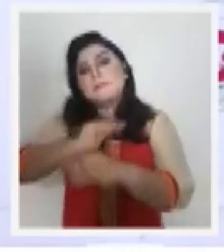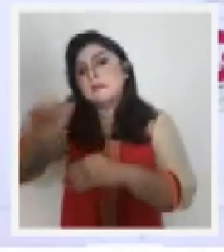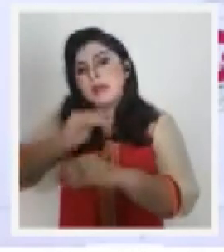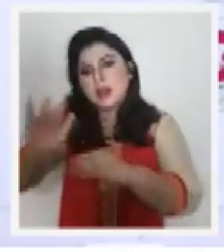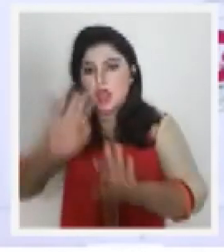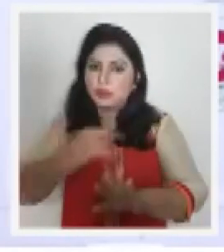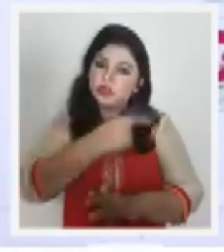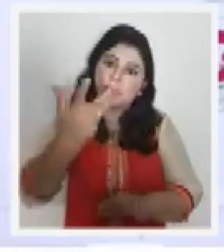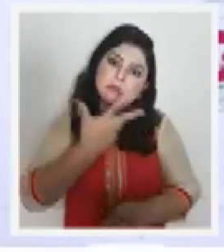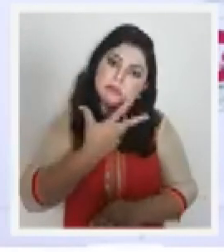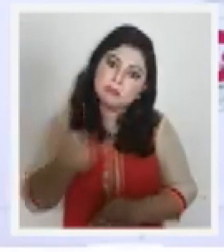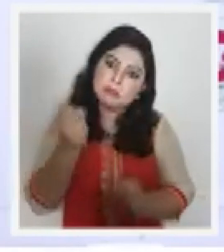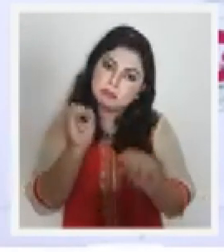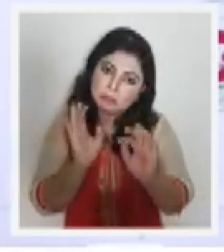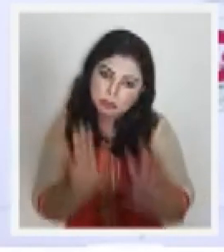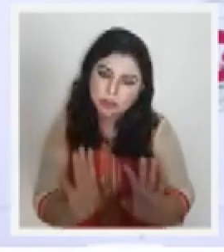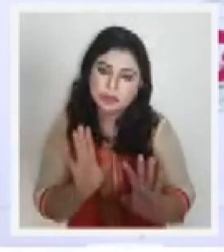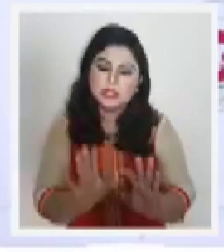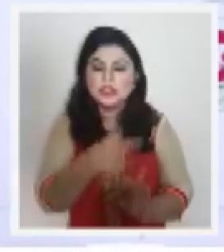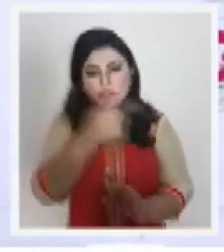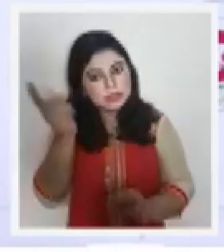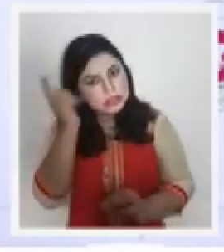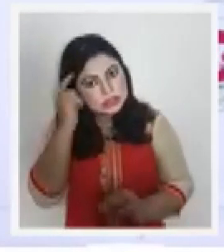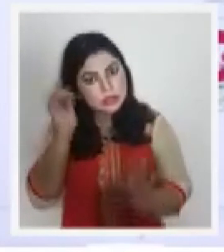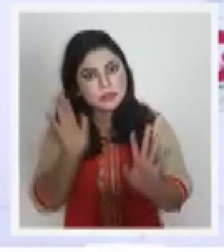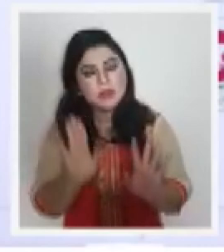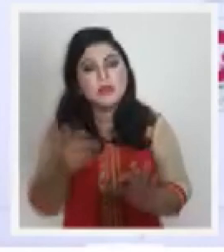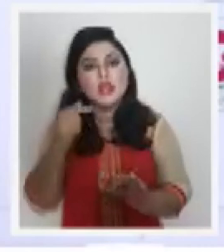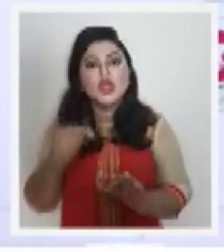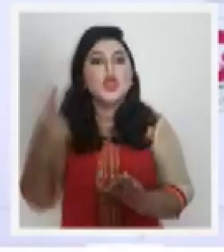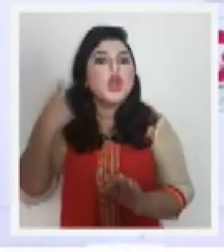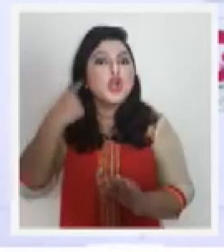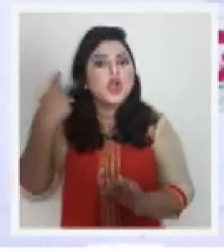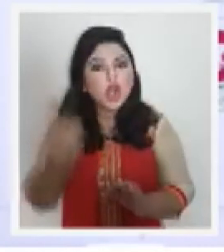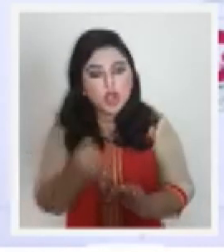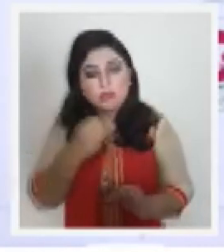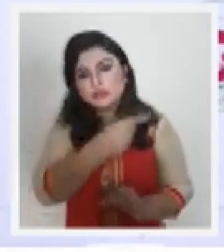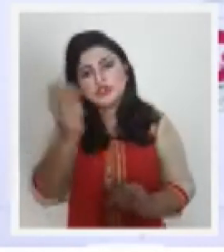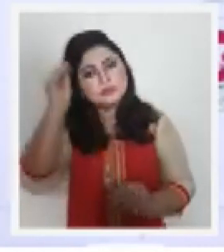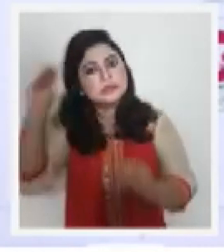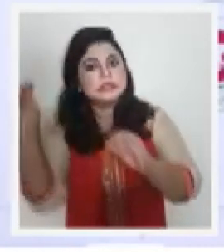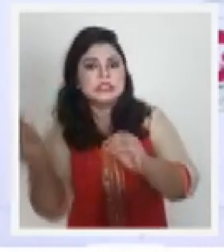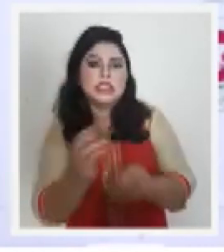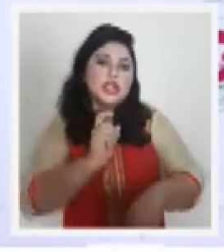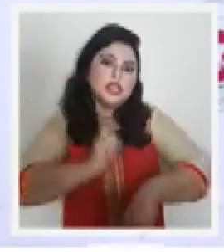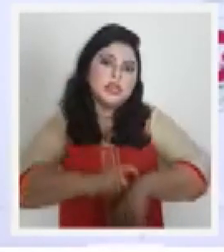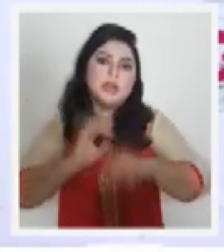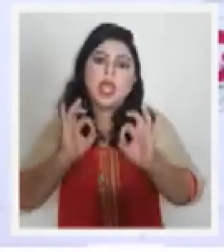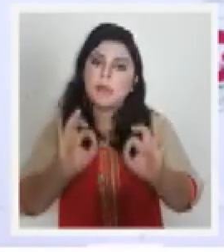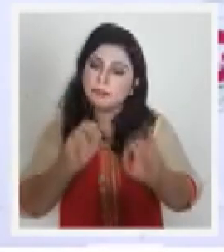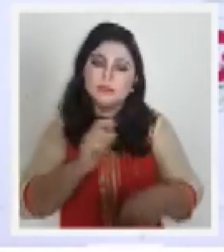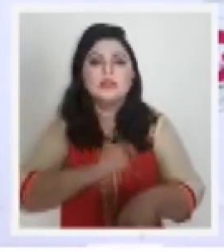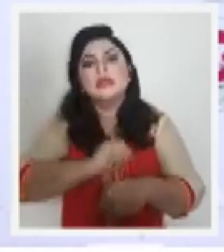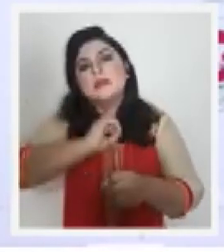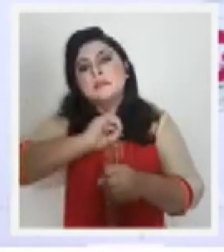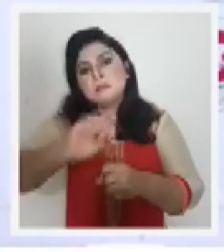প্রেস রিলিজ যেটা দেওয়া হয় সেই প্রেস রিলিজ সবাইকে পাঠিয়ে দেওয়া হবে এবং আপনারা তথ্য, সবগুলি তথ্যই আপনারা জানতে